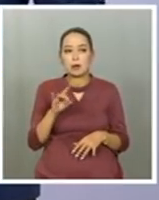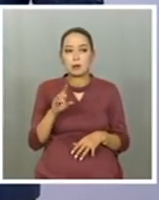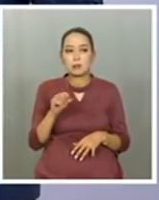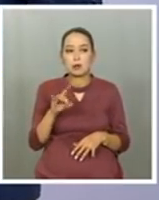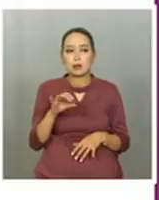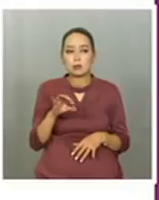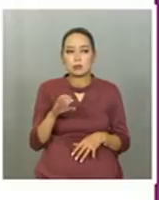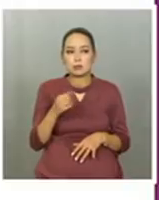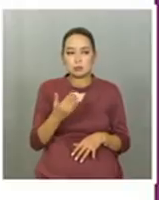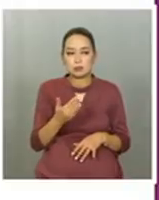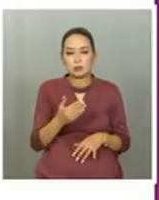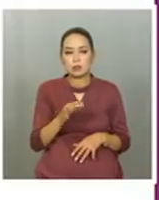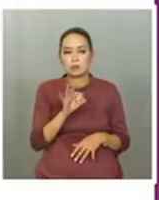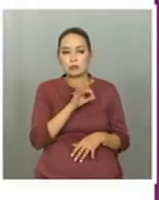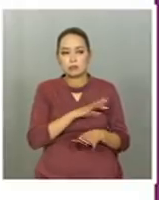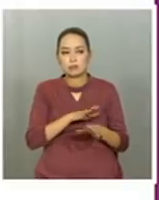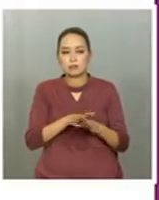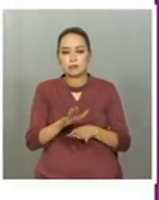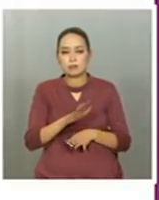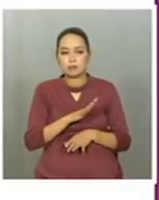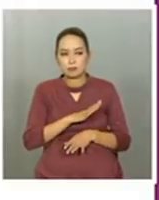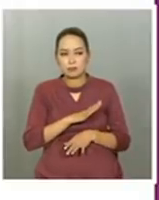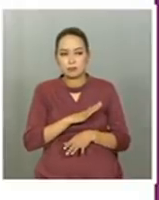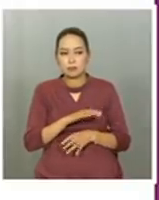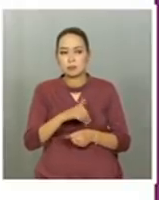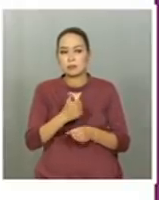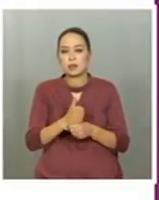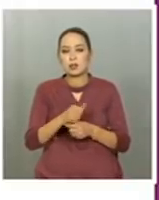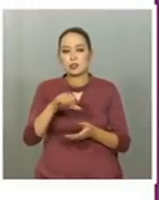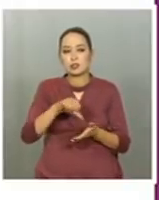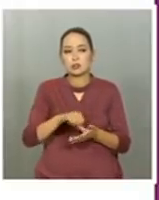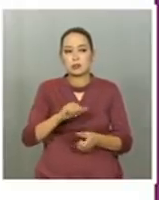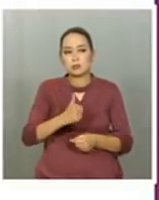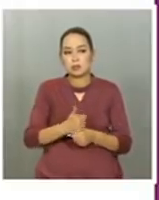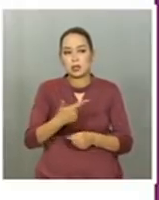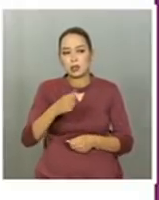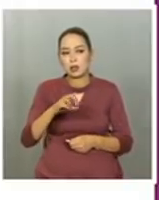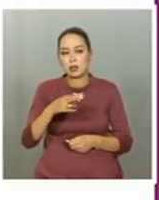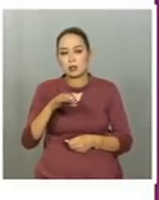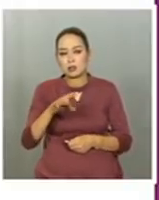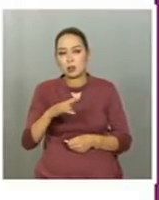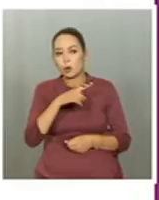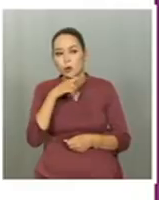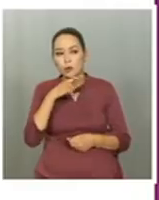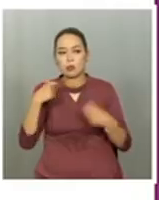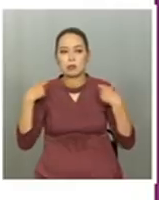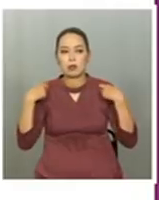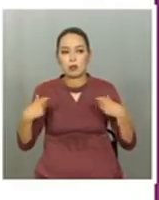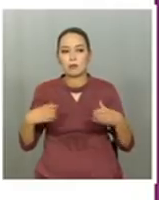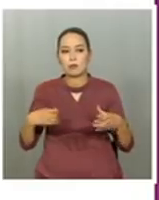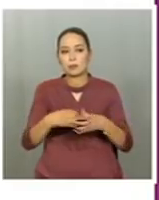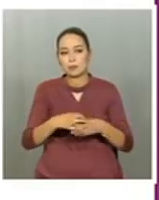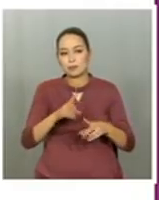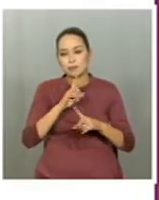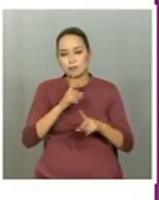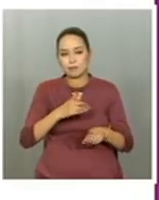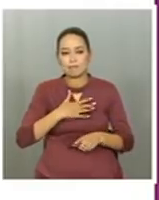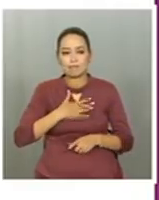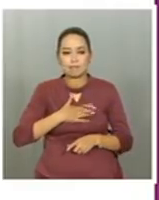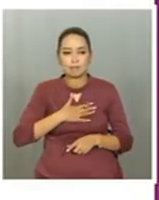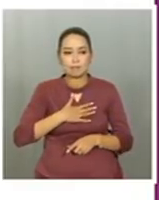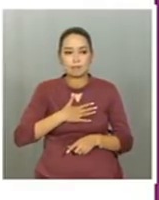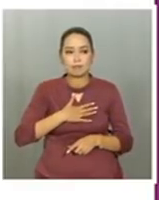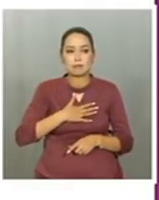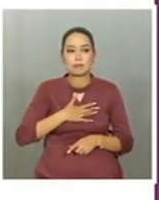болатын. Германия бас штабы Гальдер, орыс офицерлік корпусы ерекше нашар болды деп